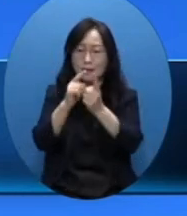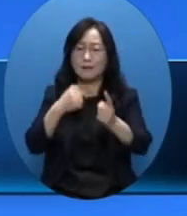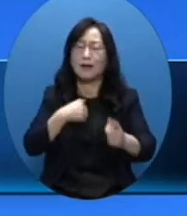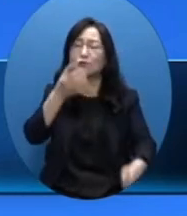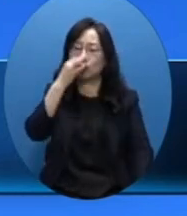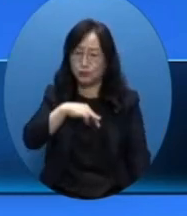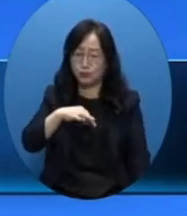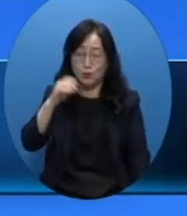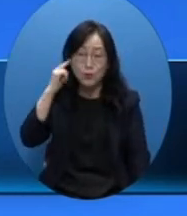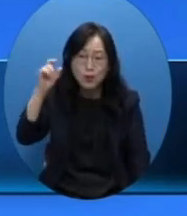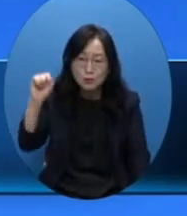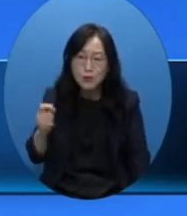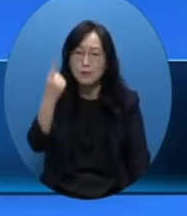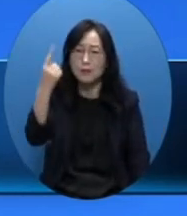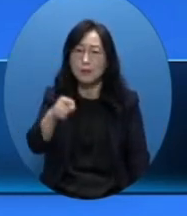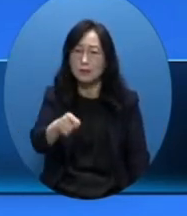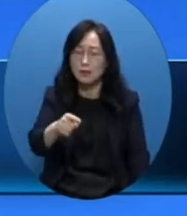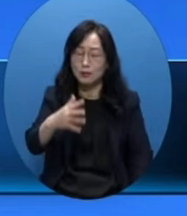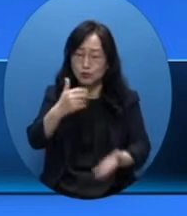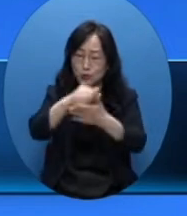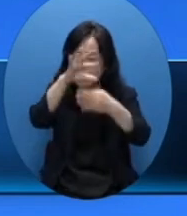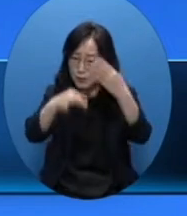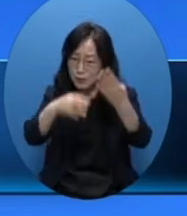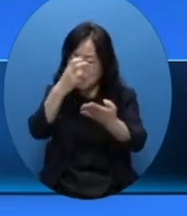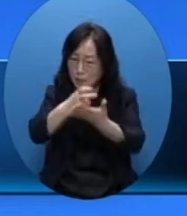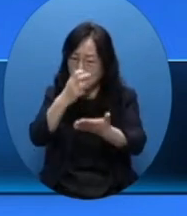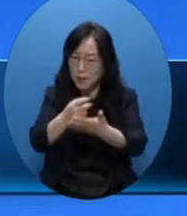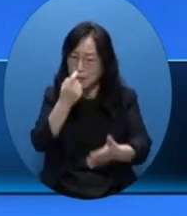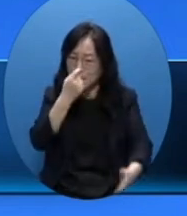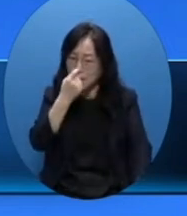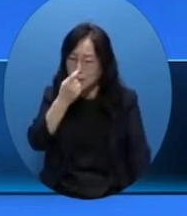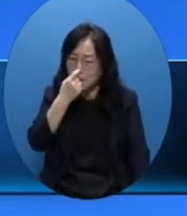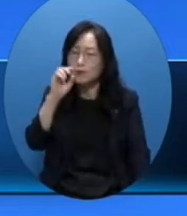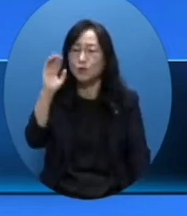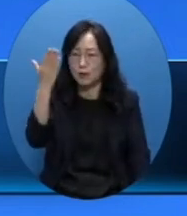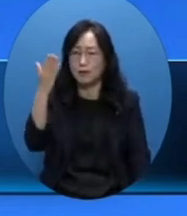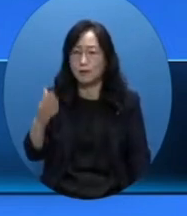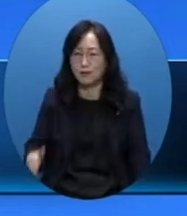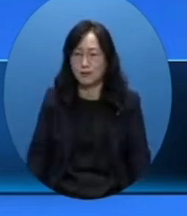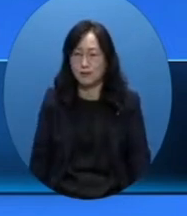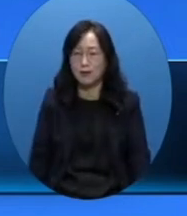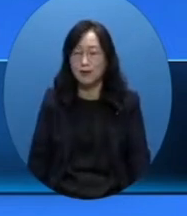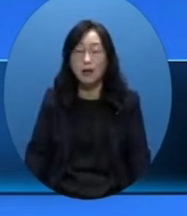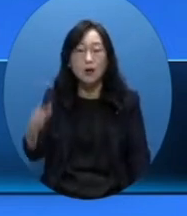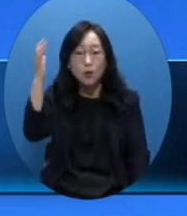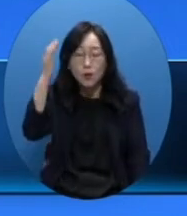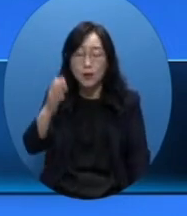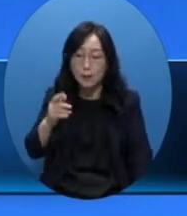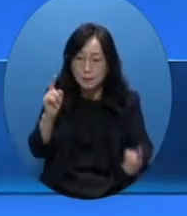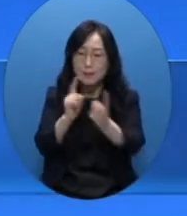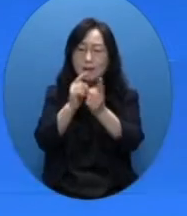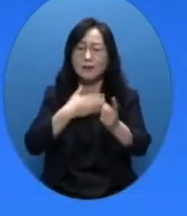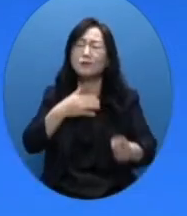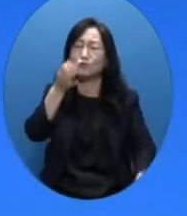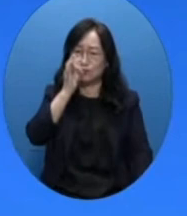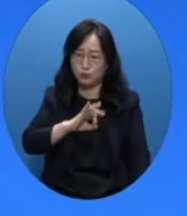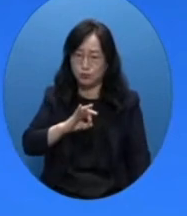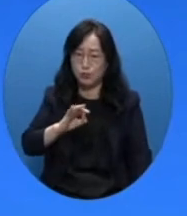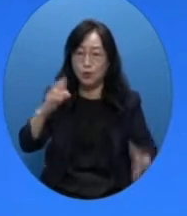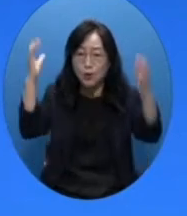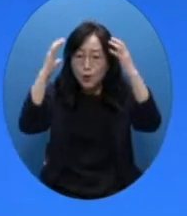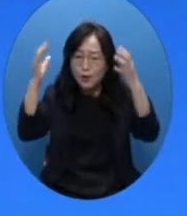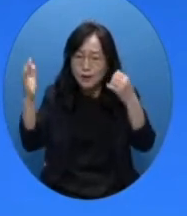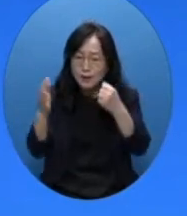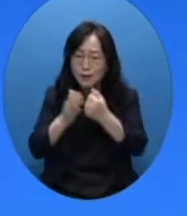이로 말미암아 내가 주의 율례들을 배우게 되었나이다. 고난당한 것이 내게 유익이 되었습니다. 고난을 통해서 내가